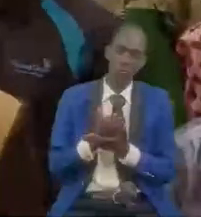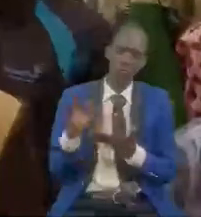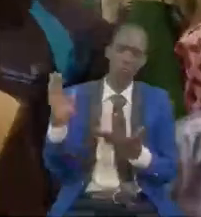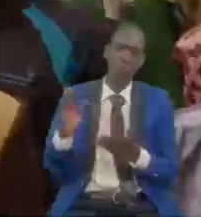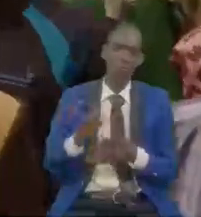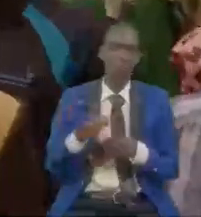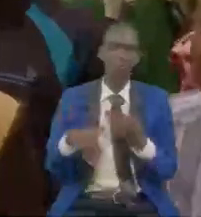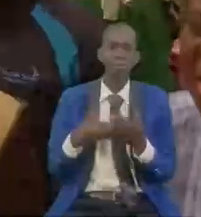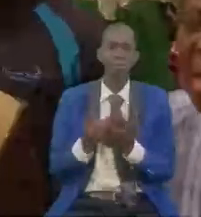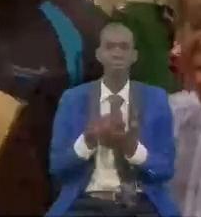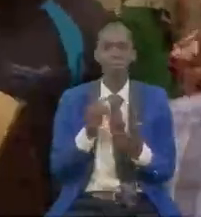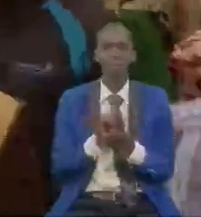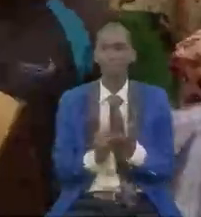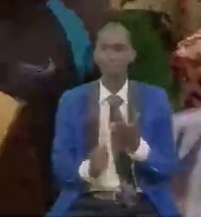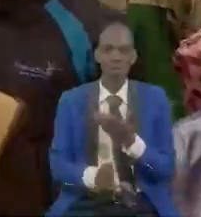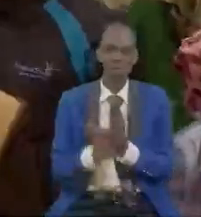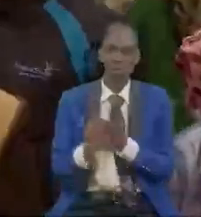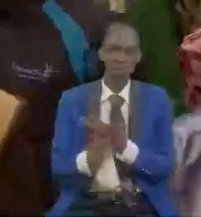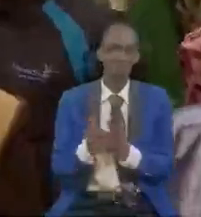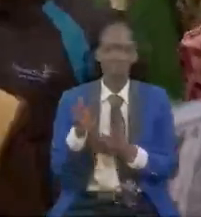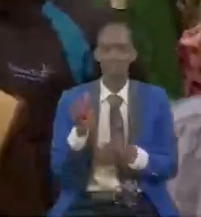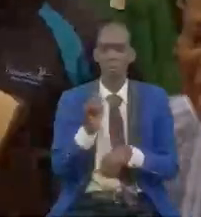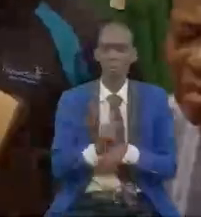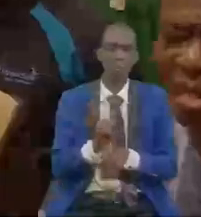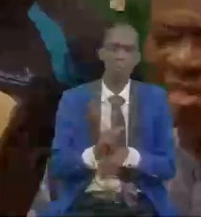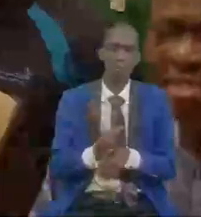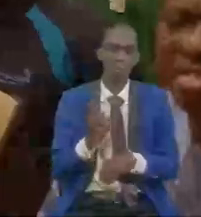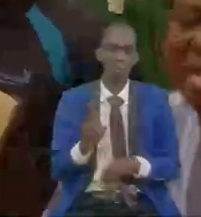à toutes ces œuvres captieuses